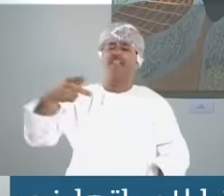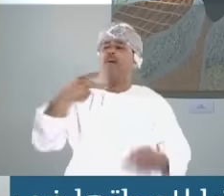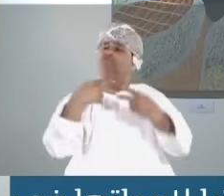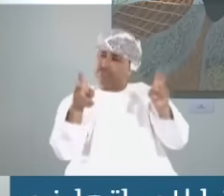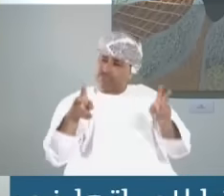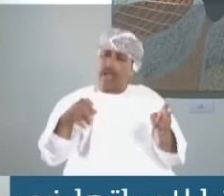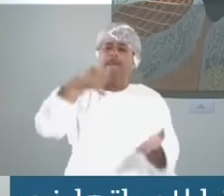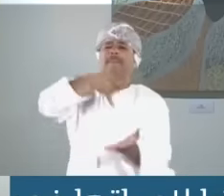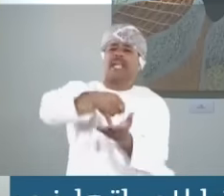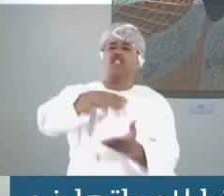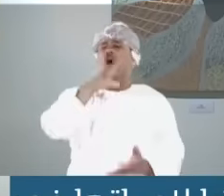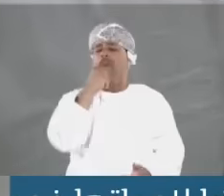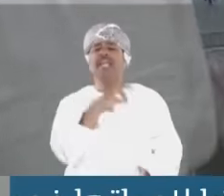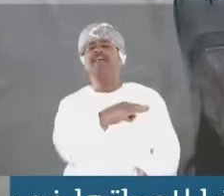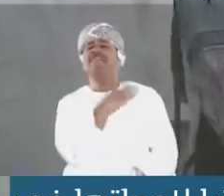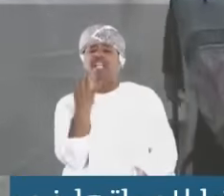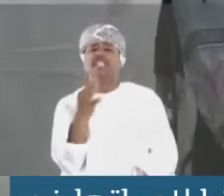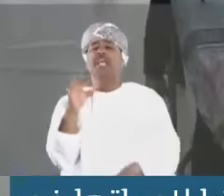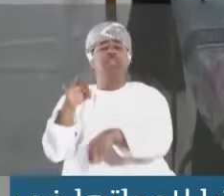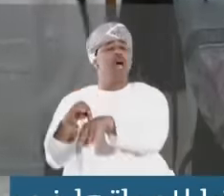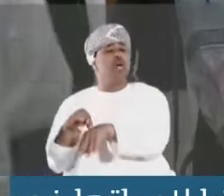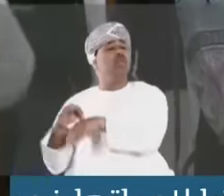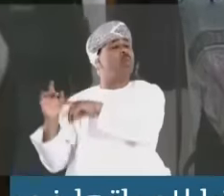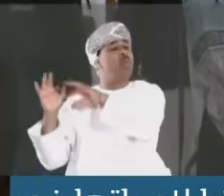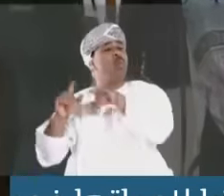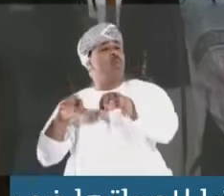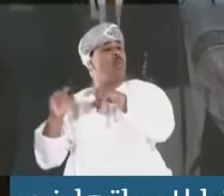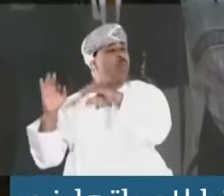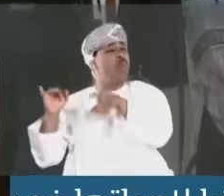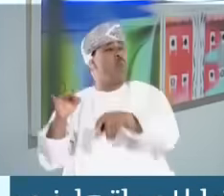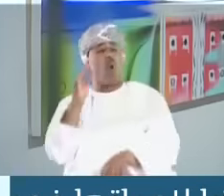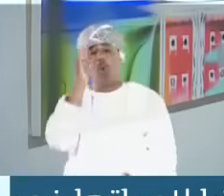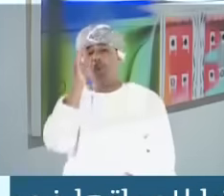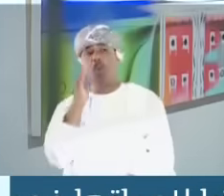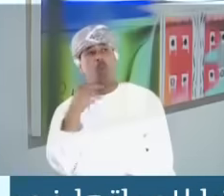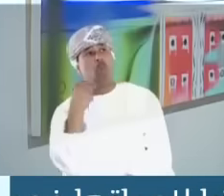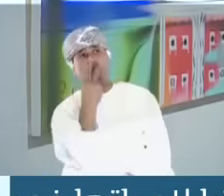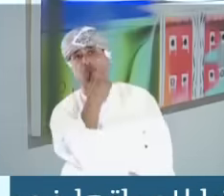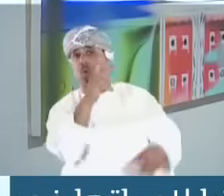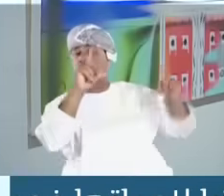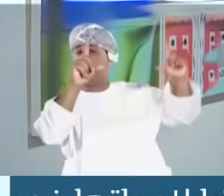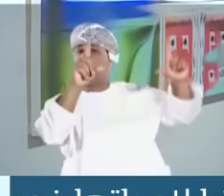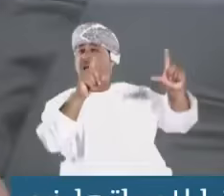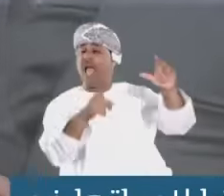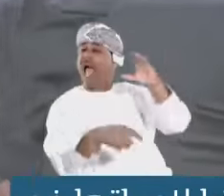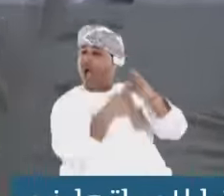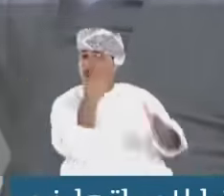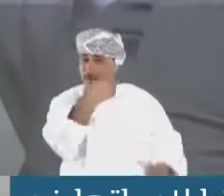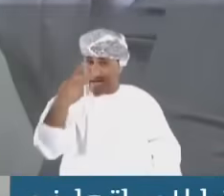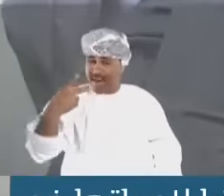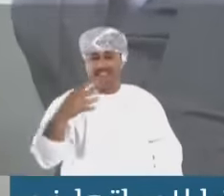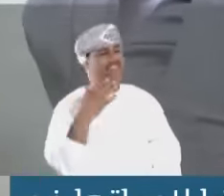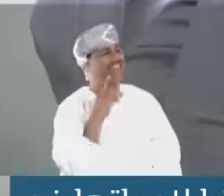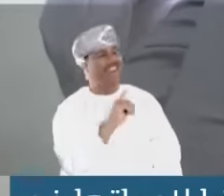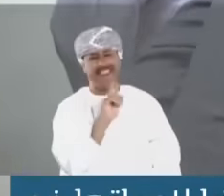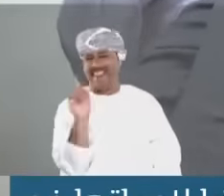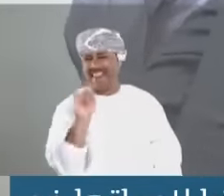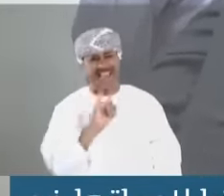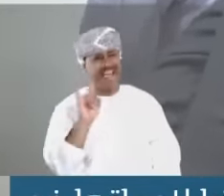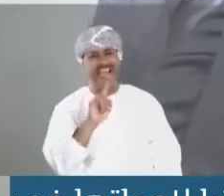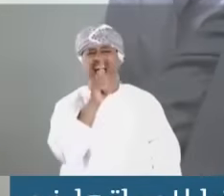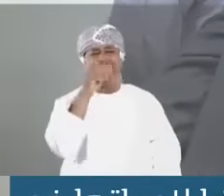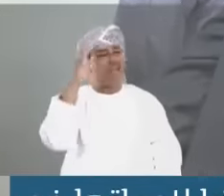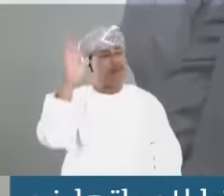العماني الفرنسي ولاقى إقبالا واسعا من المعجبين، وهو ليس أول معرض لهذه